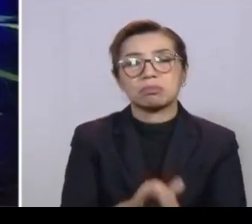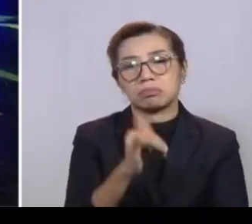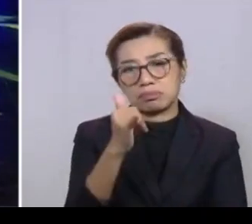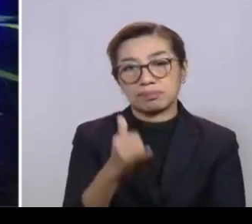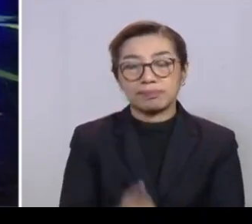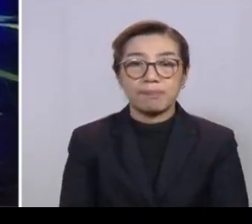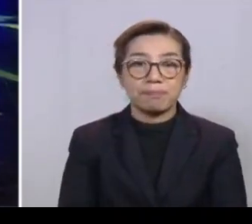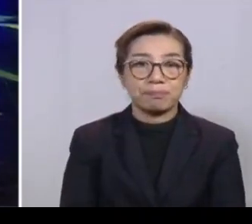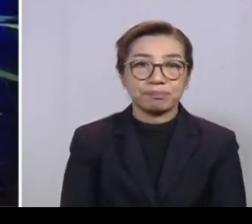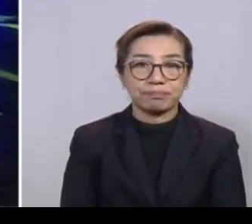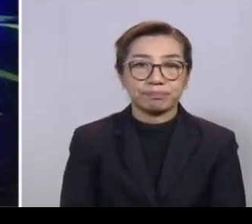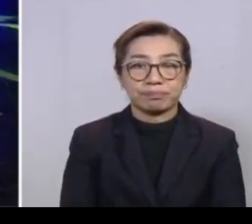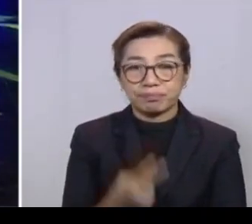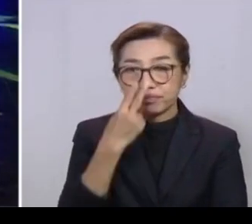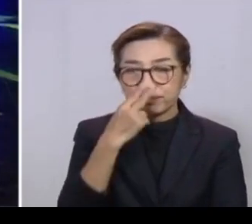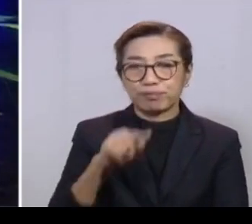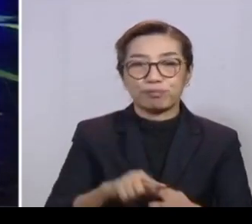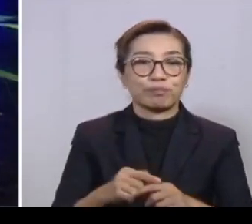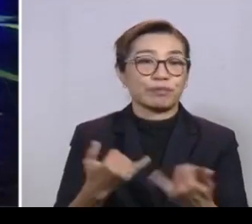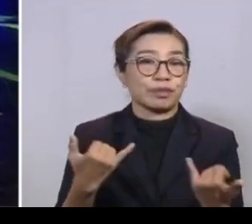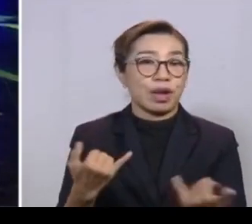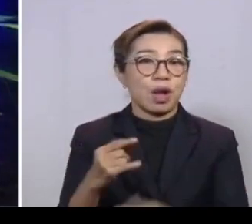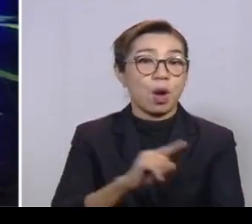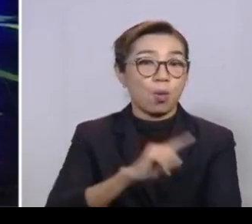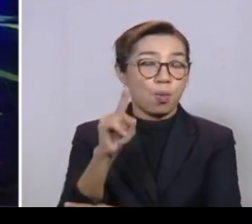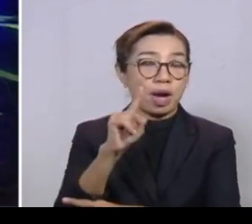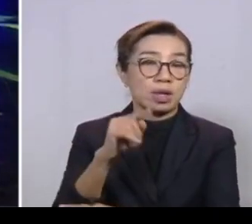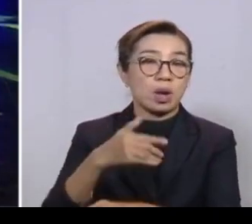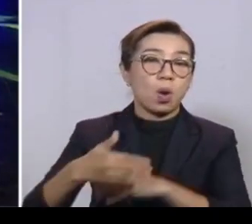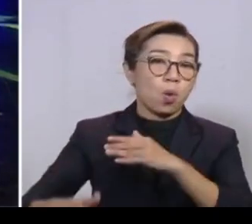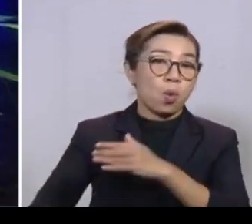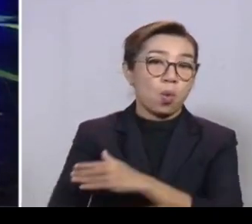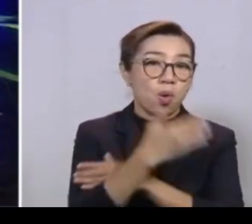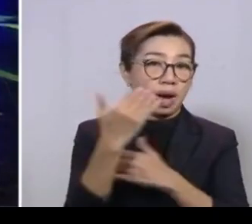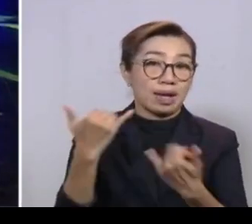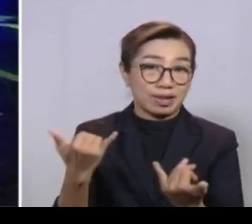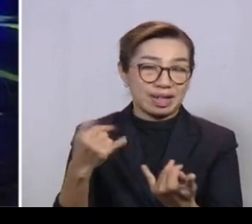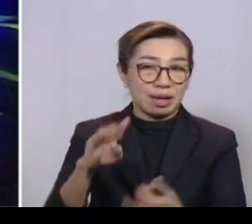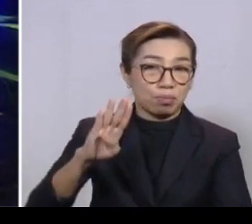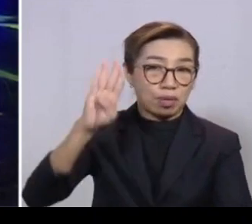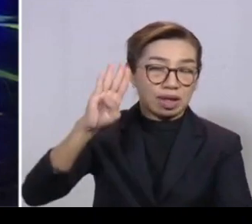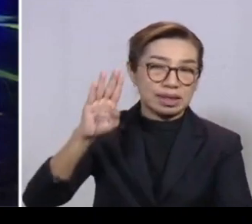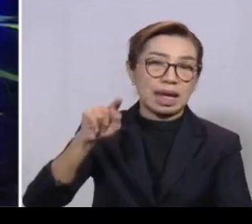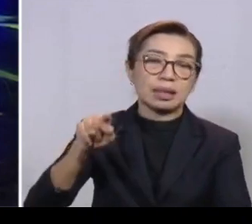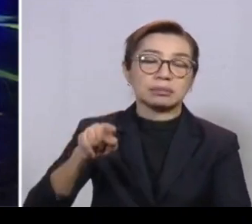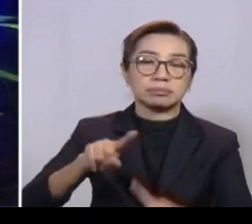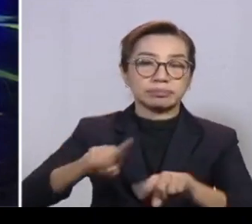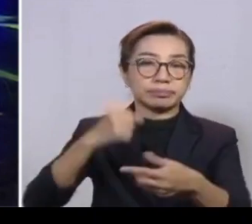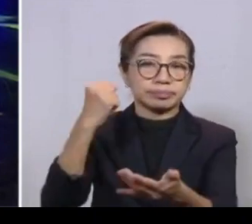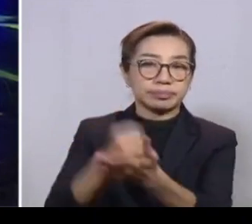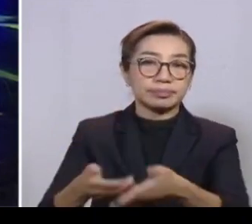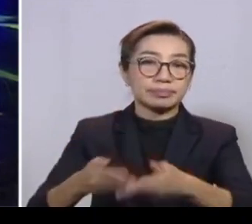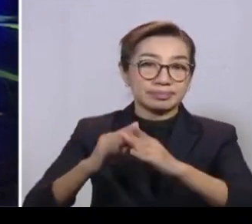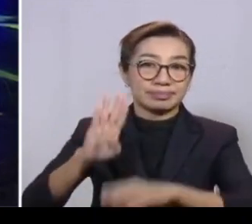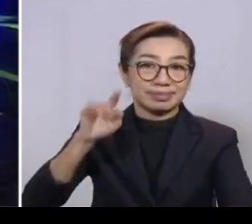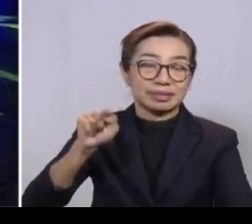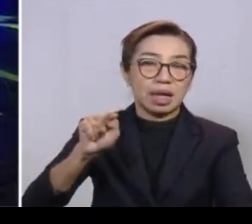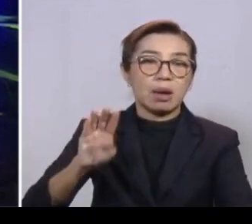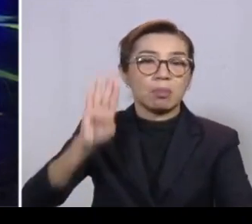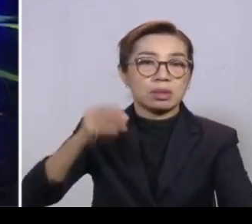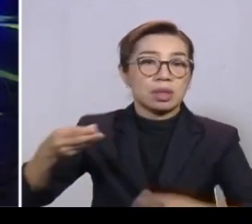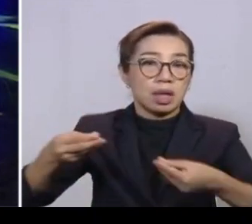เข้ามาดูกิจกรรม opportunity Dayนะฮะบริษัทจดทะเบียนพบผู้ลงทุนนะครับซึ่งจัดโดยตลาดหลักทรัพย์